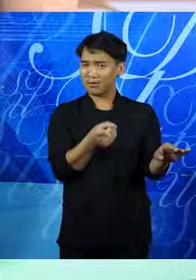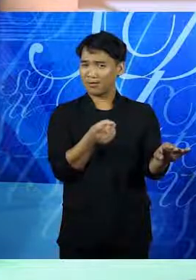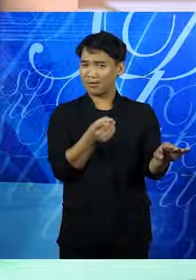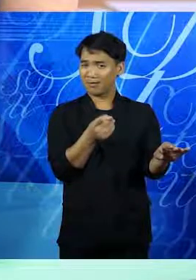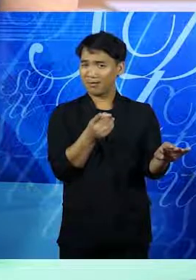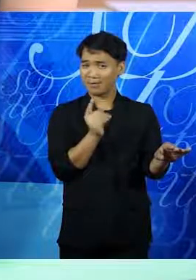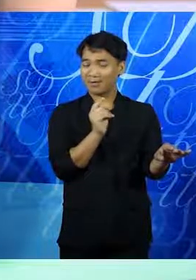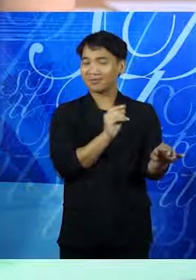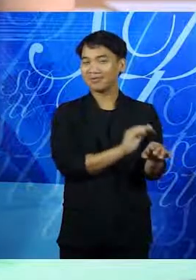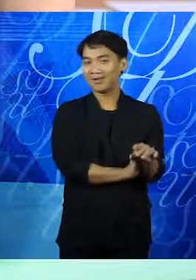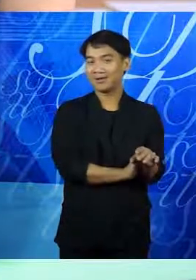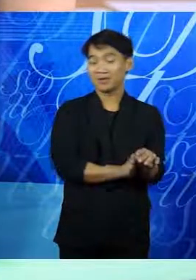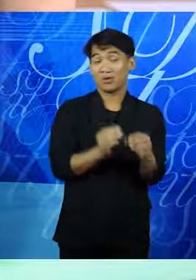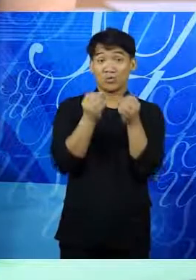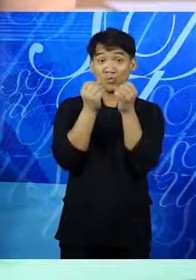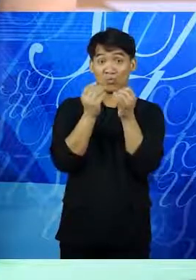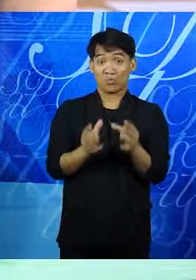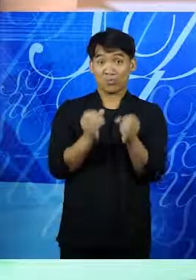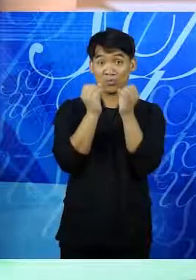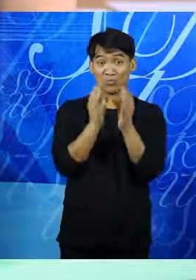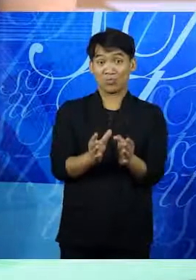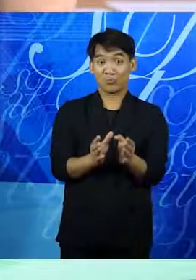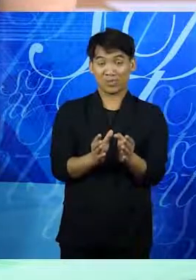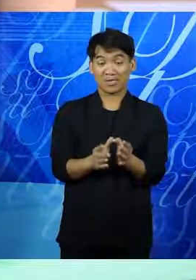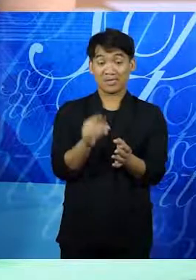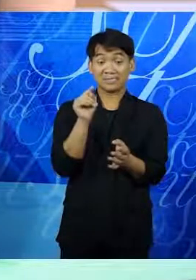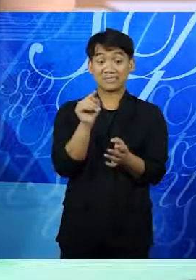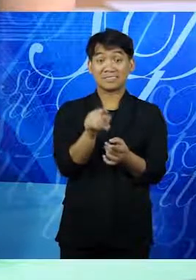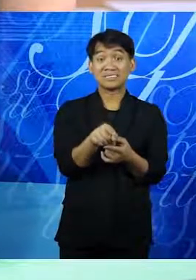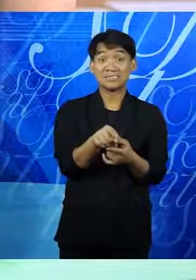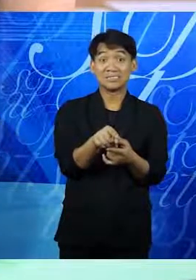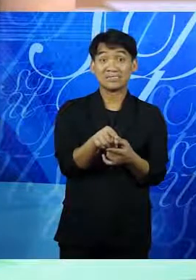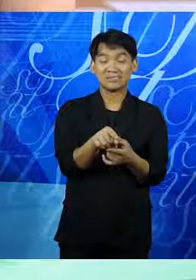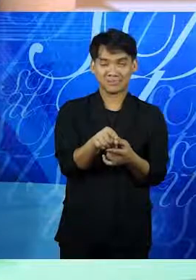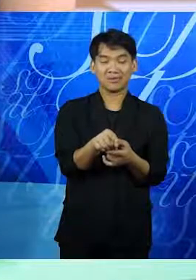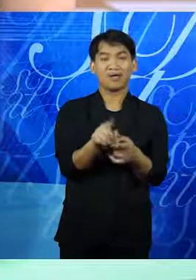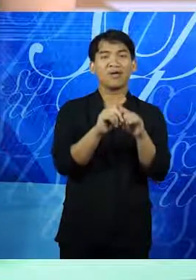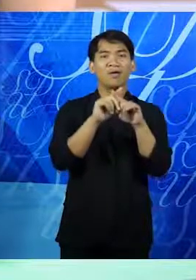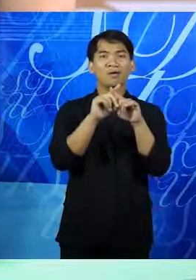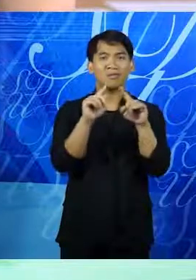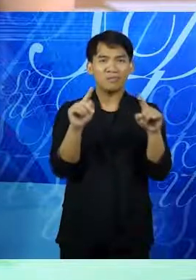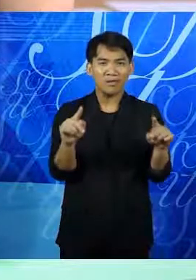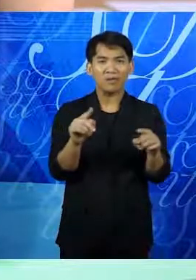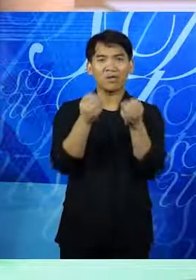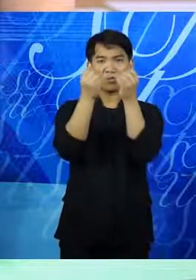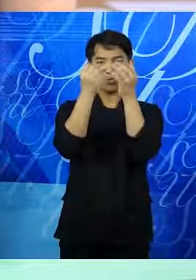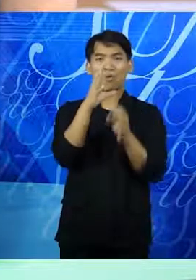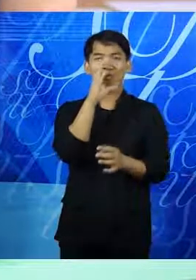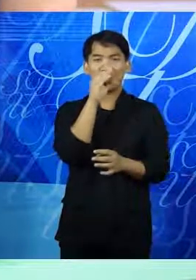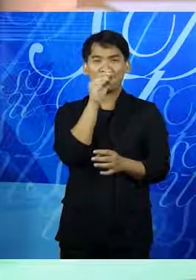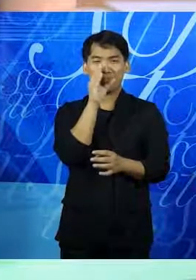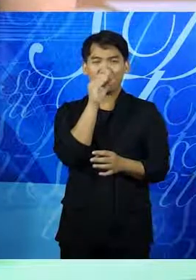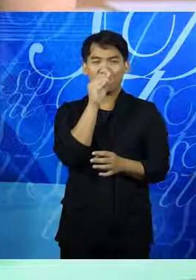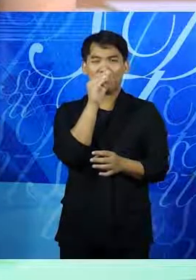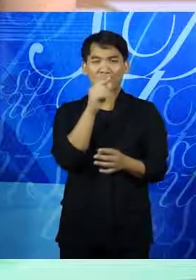ครูเนี่ยนะคะจะชี้ไปที่หนูอยากได้แต่ว่าจะออกเสียงพูดให้ช้าลงนะค